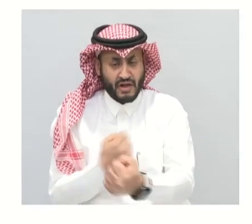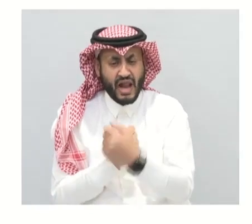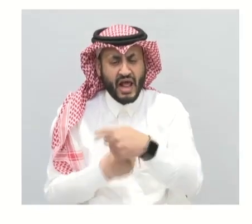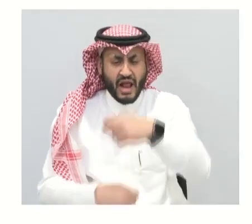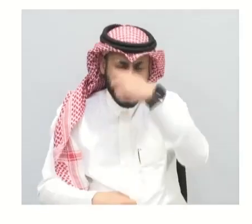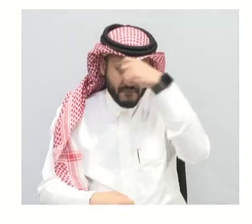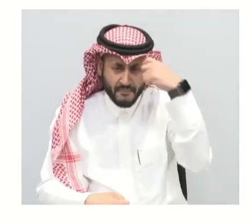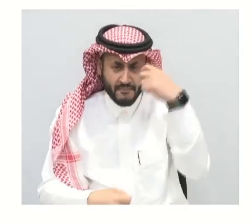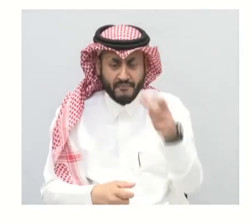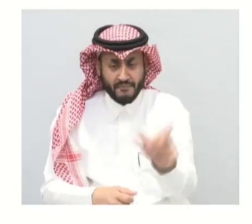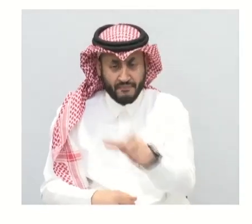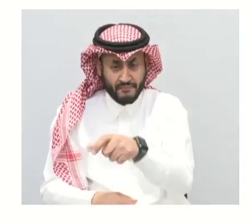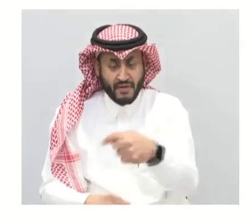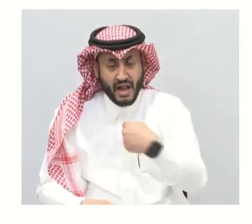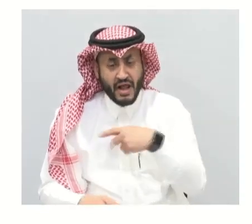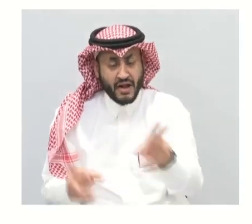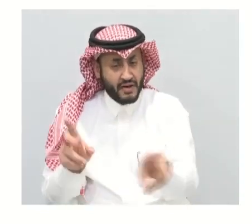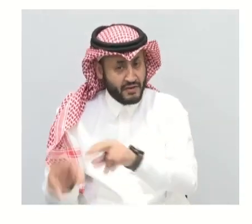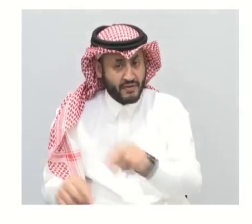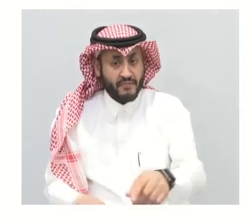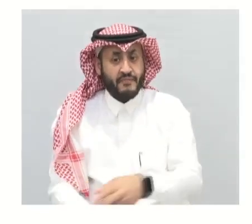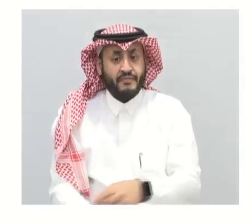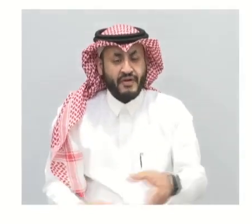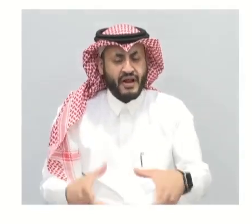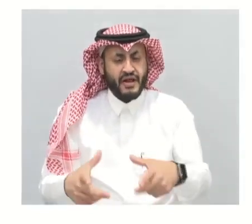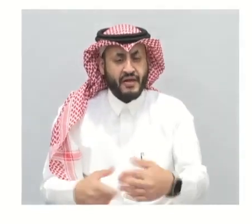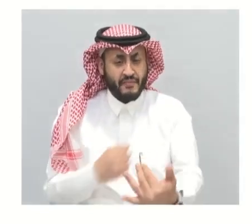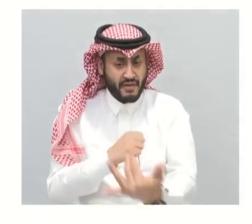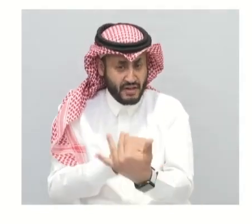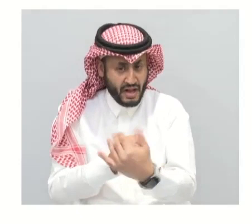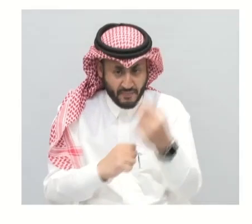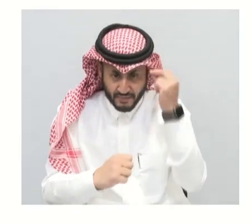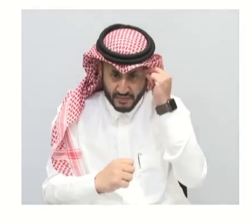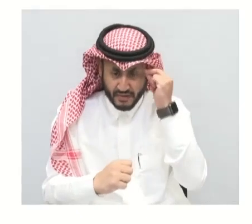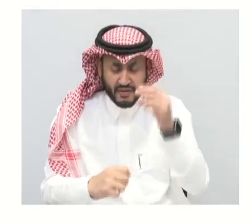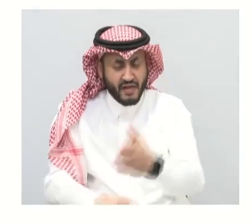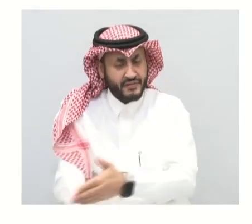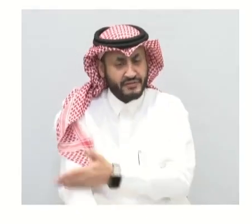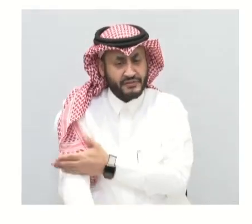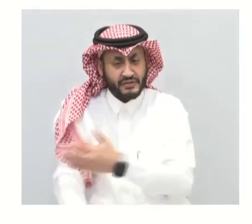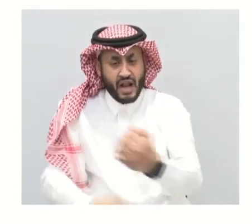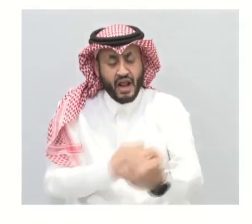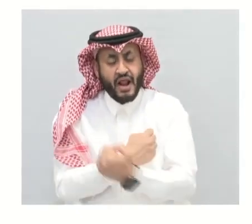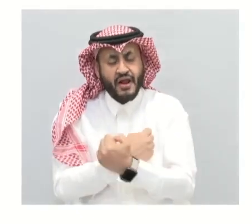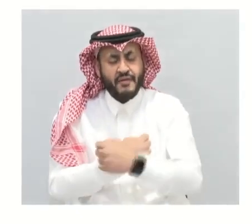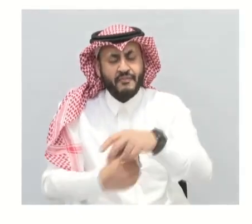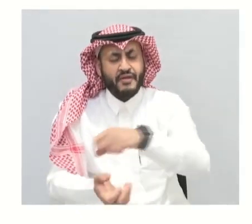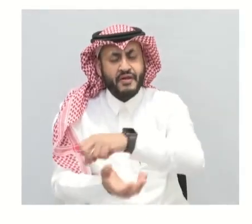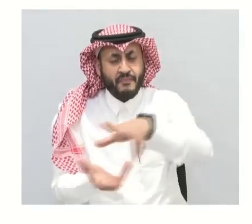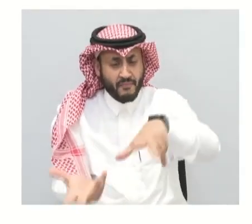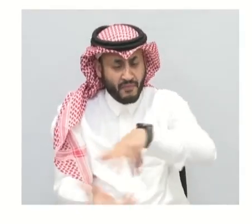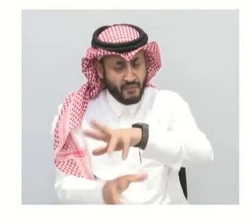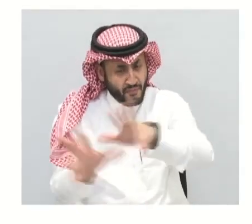وكذلك ما نقوم به نحن واياكم الان عمليه التعليم والتي تساعدنا في المحافظه على هذه